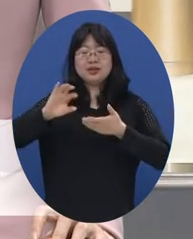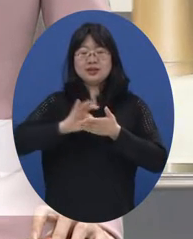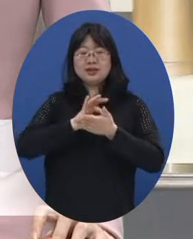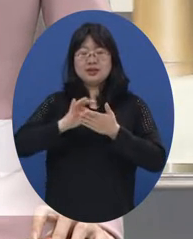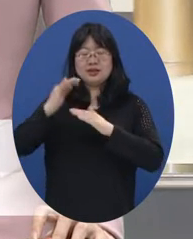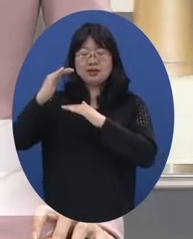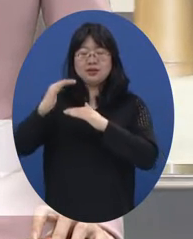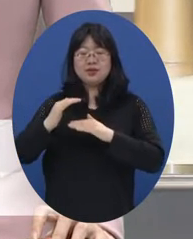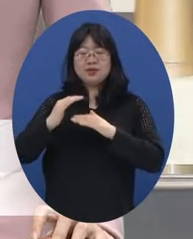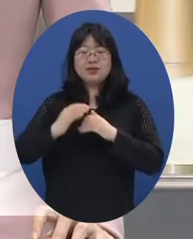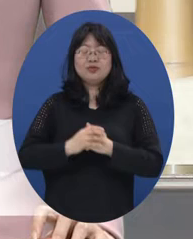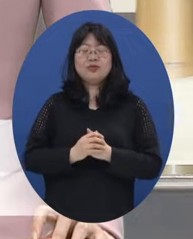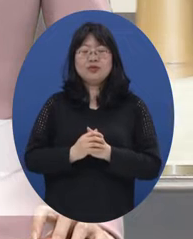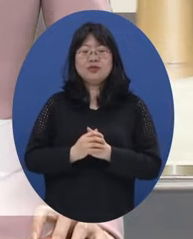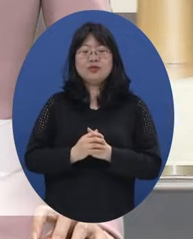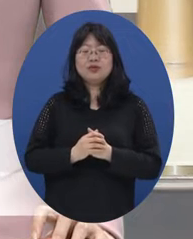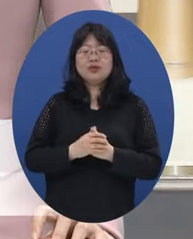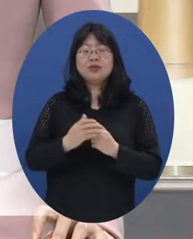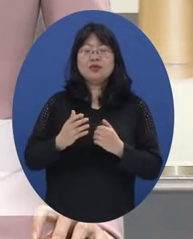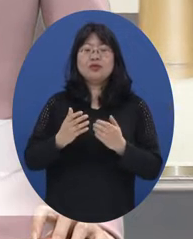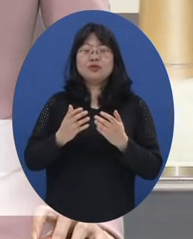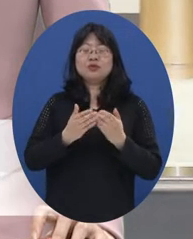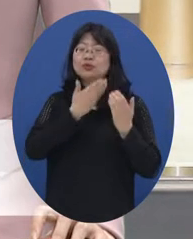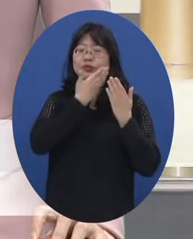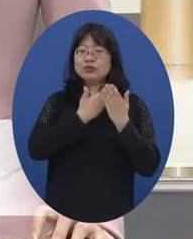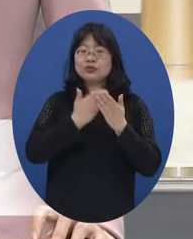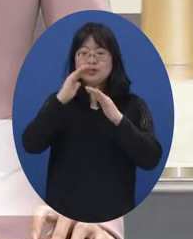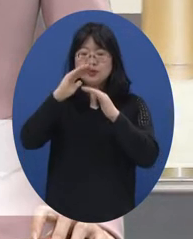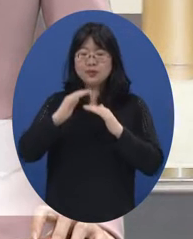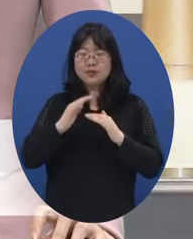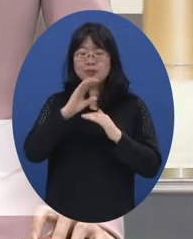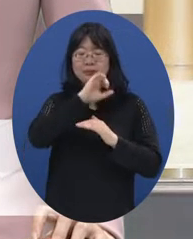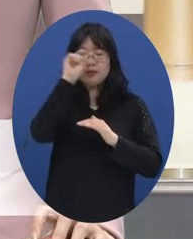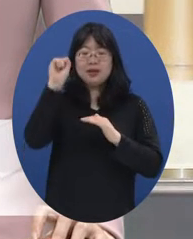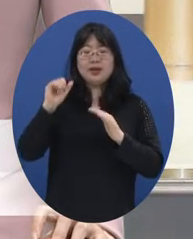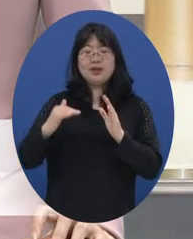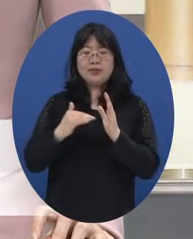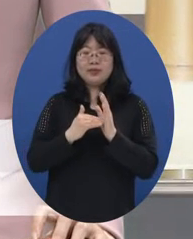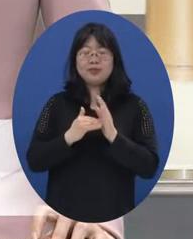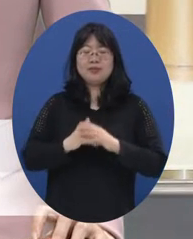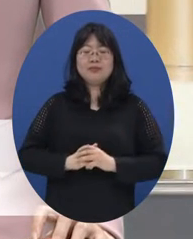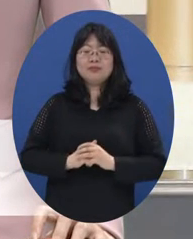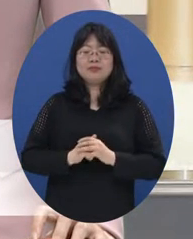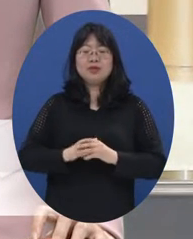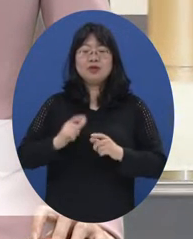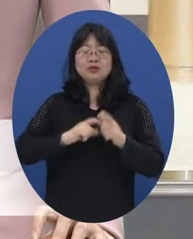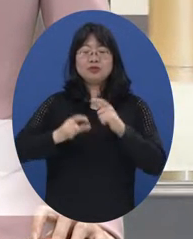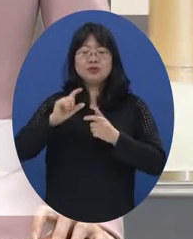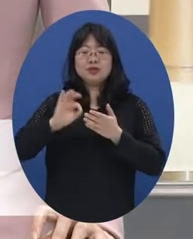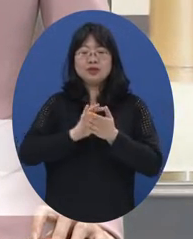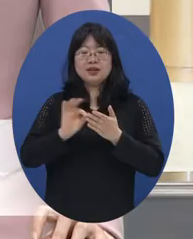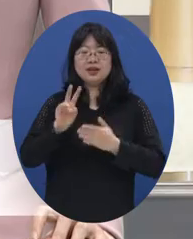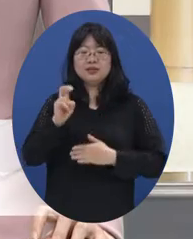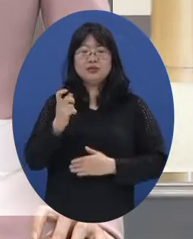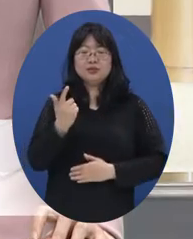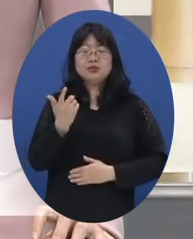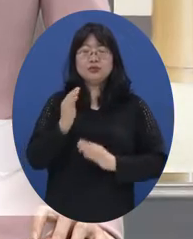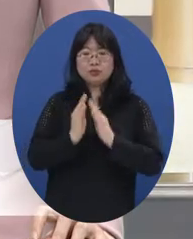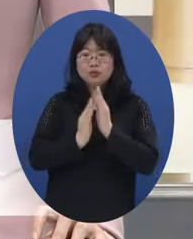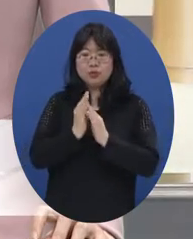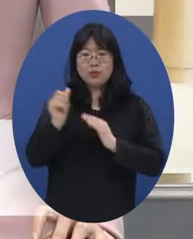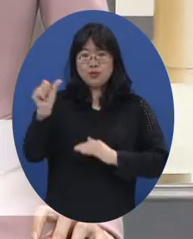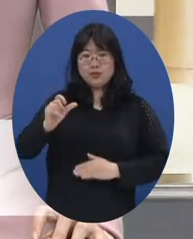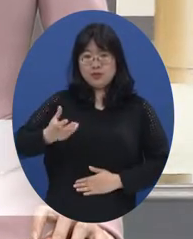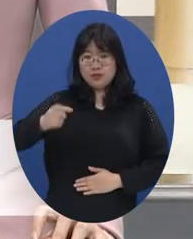예산안 등 굵직한 안건 들이 통과 됐습니다 추경을 반영한 올해 경우도 예산은 26 조 5000억원 규모